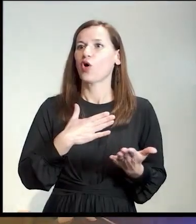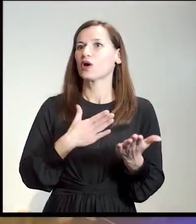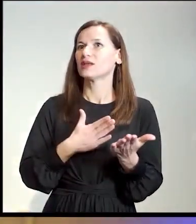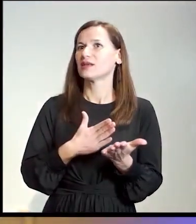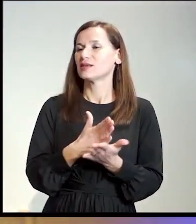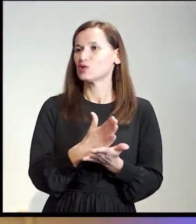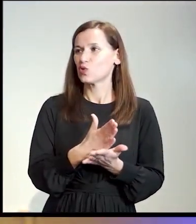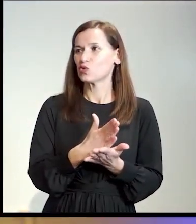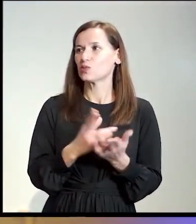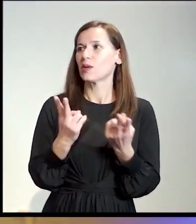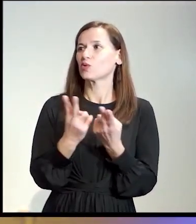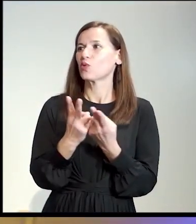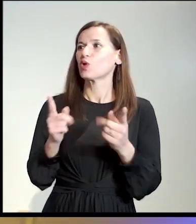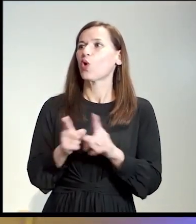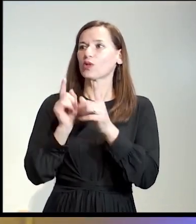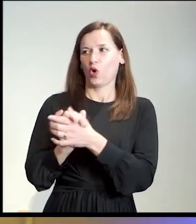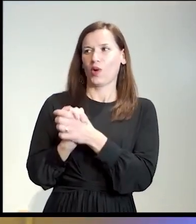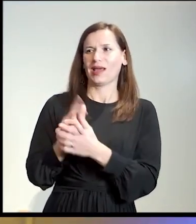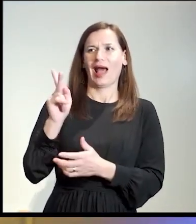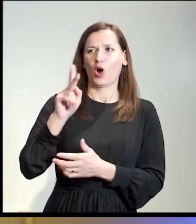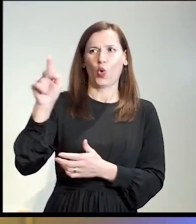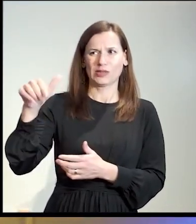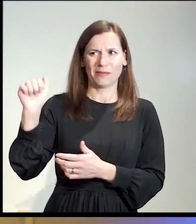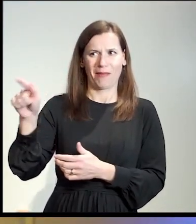kot kolega Kozma in voditelj